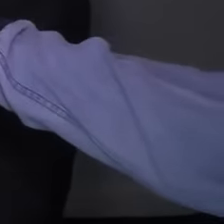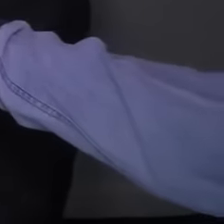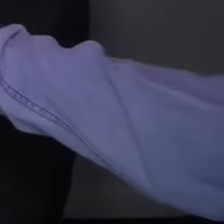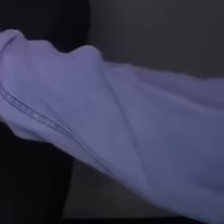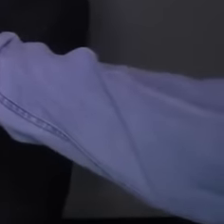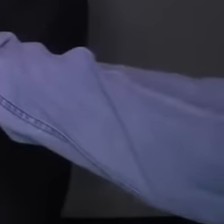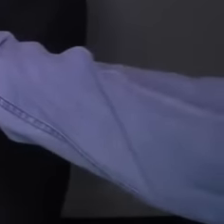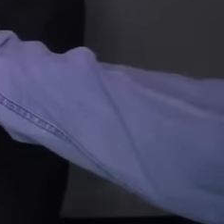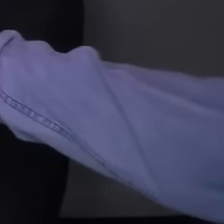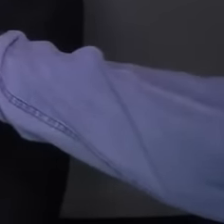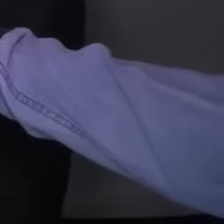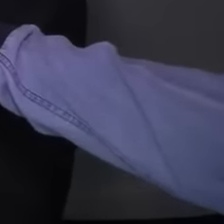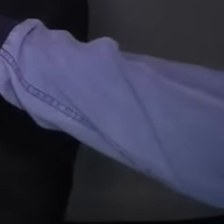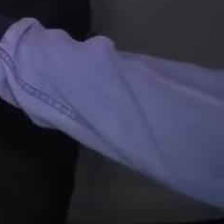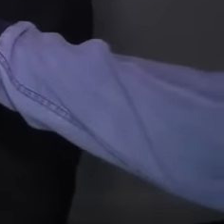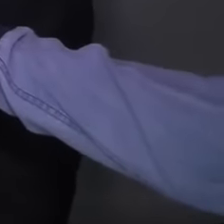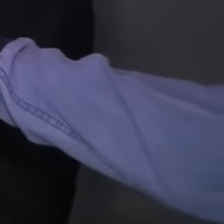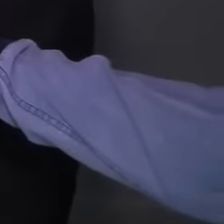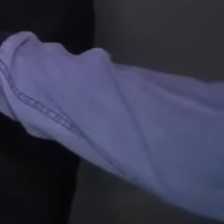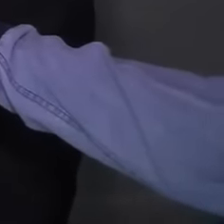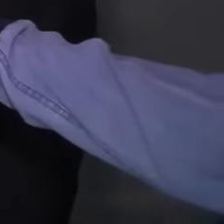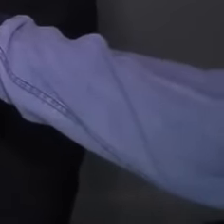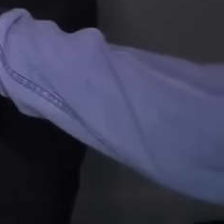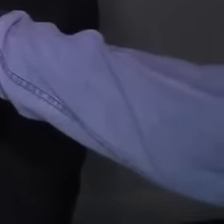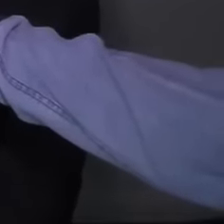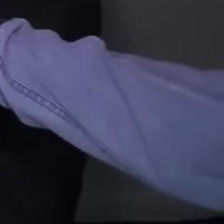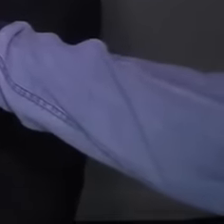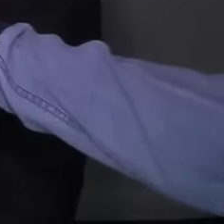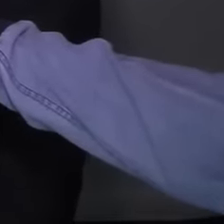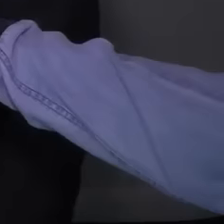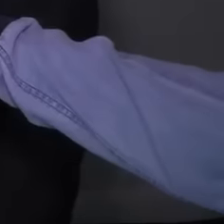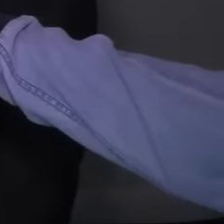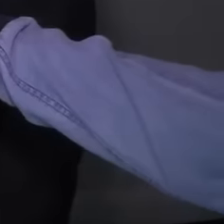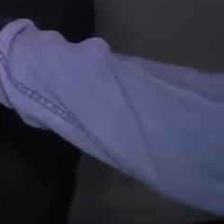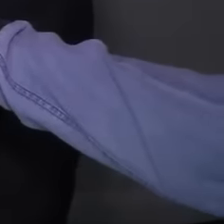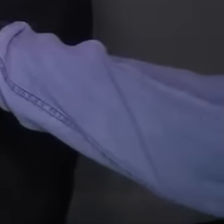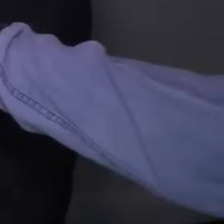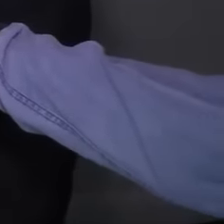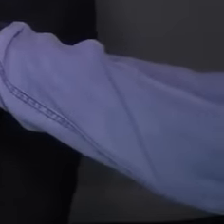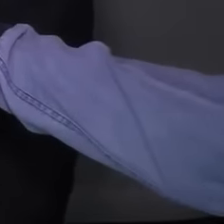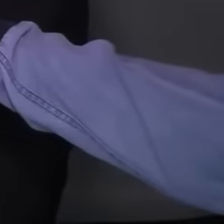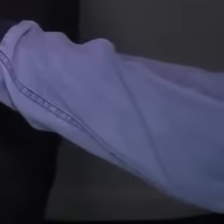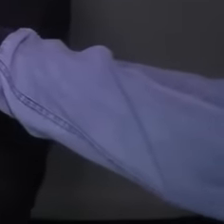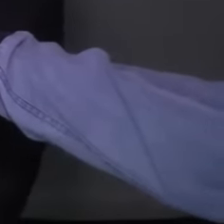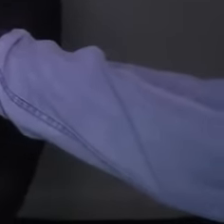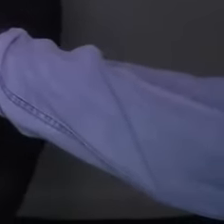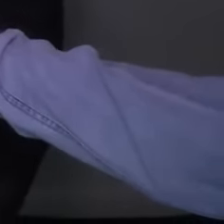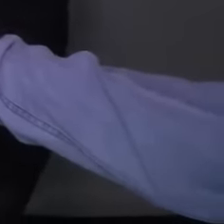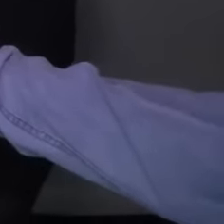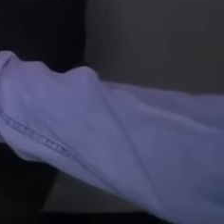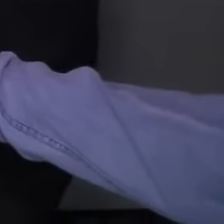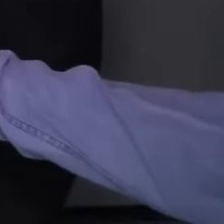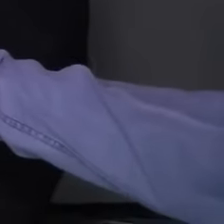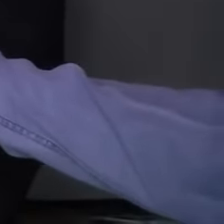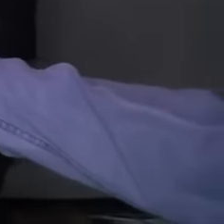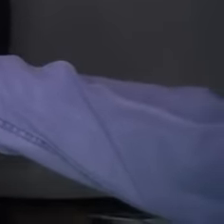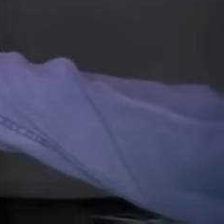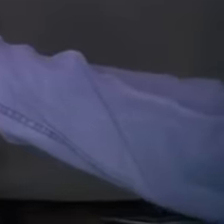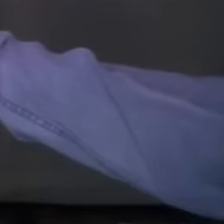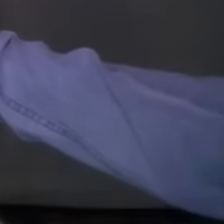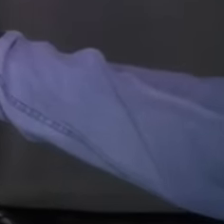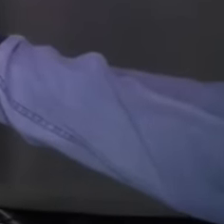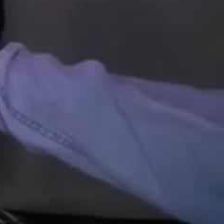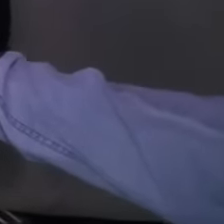na po ako masyado nagte-technical. Usually po, laging medical na lang po yung pinag-focus ko. So ano sana yung